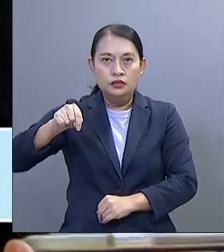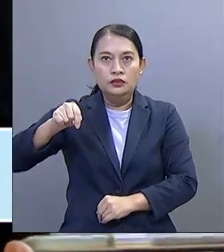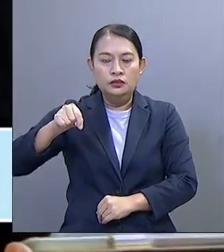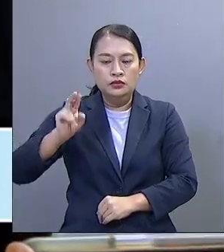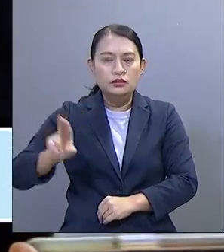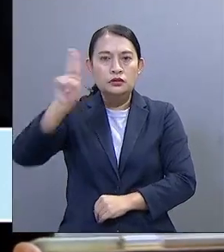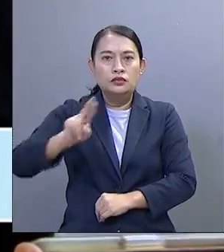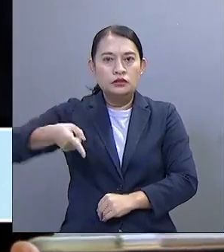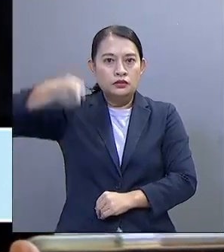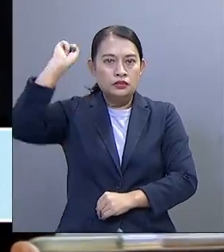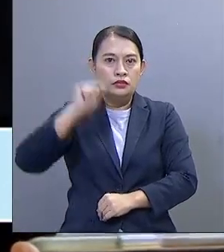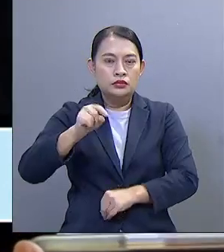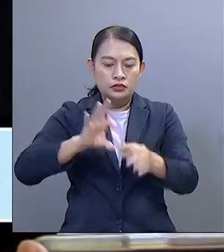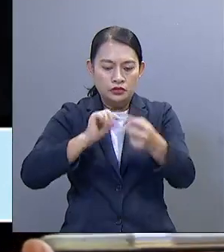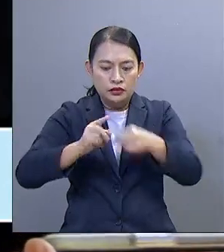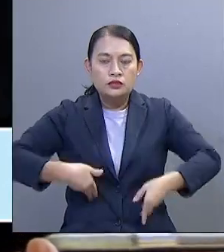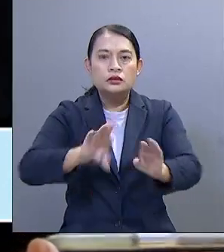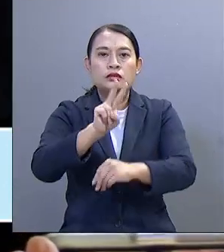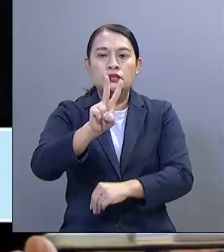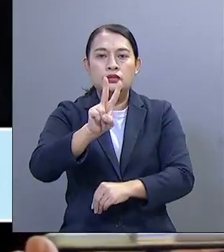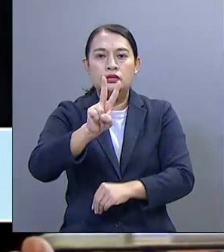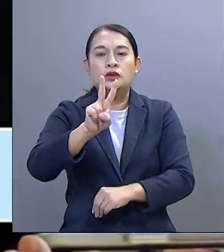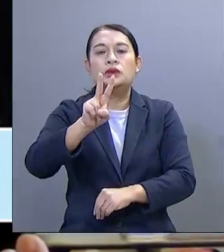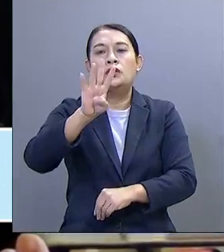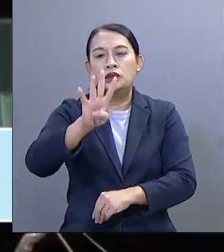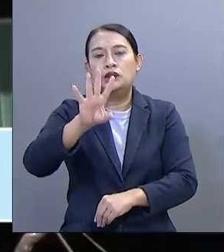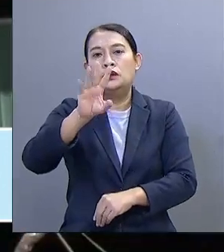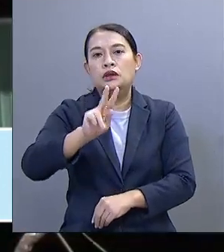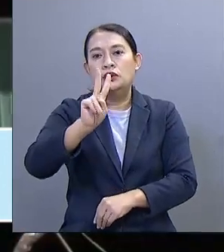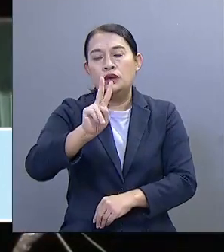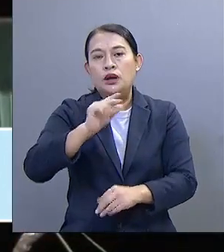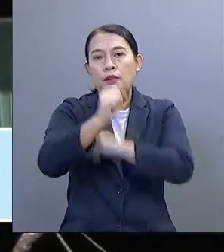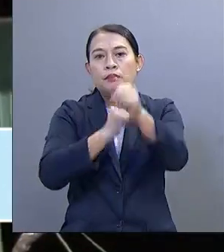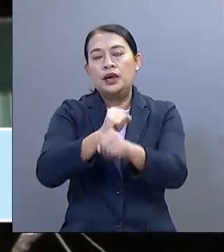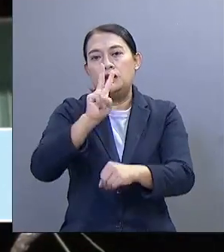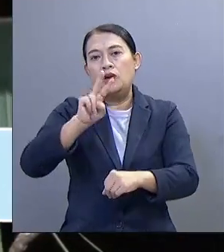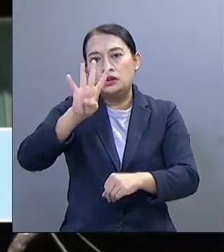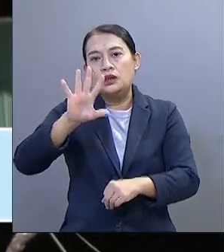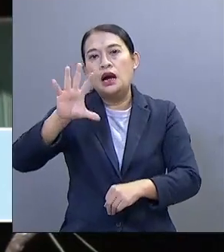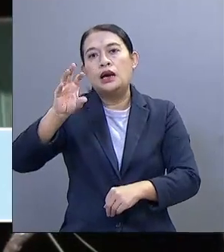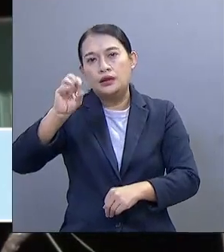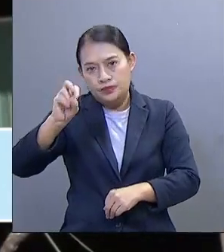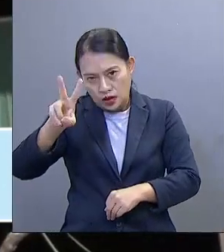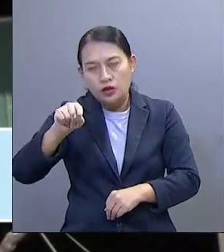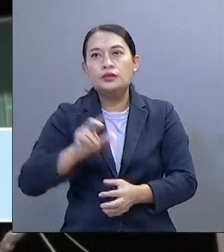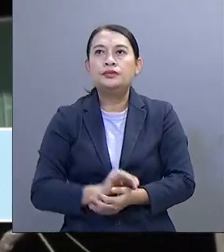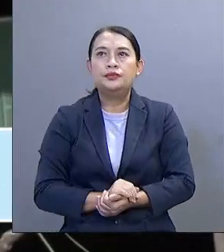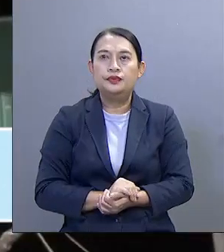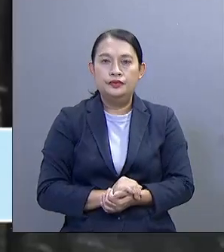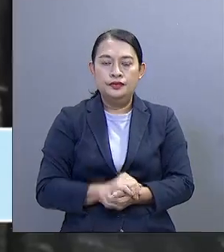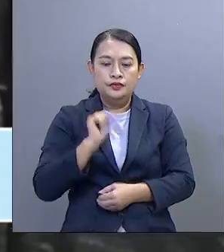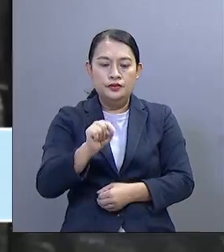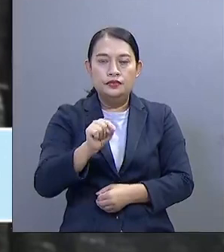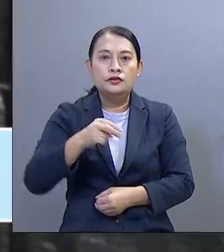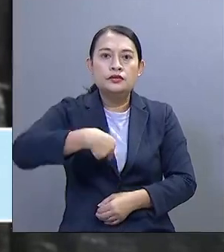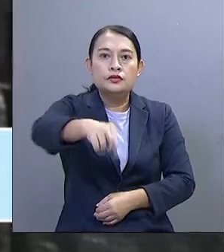กัมาตั้งแต่ปี 2452 คือใช้กมาร้อยกวาปีแล้ว โดยทางทถูกปดกั้น ชาวบ้านเขาก็